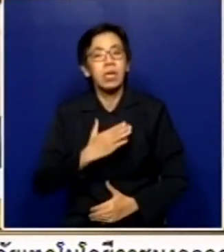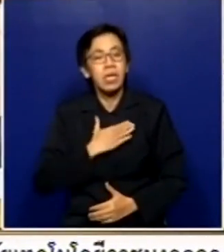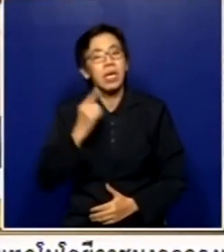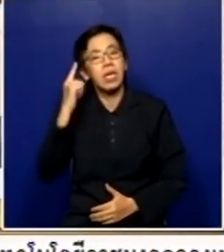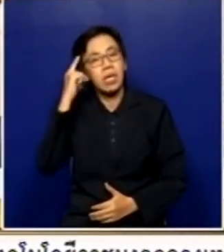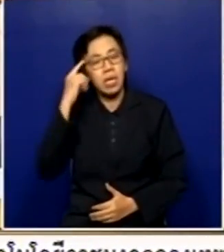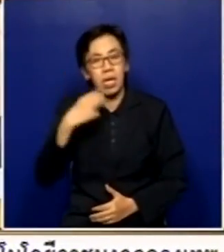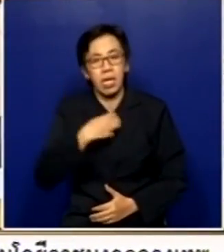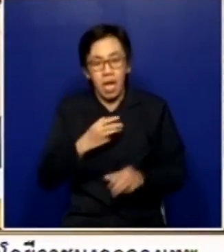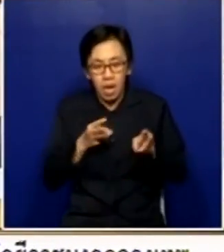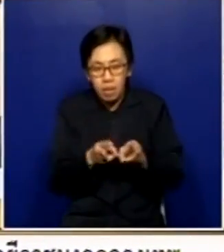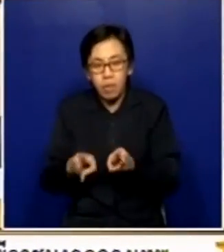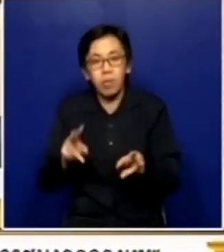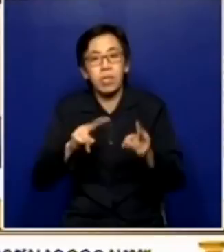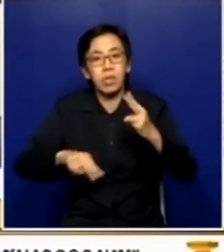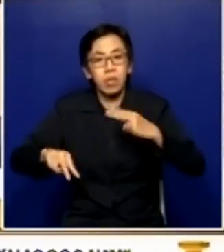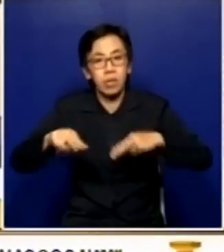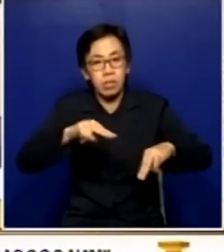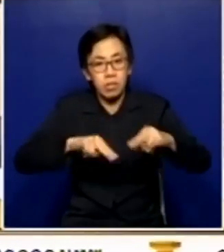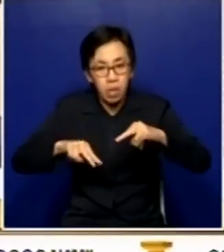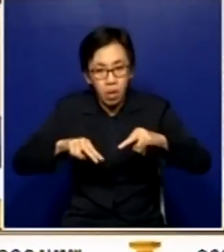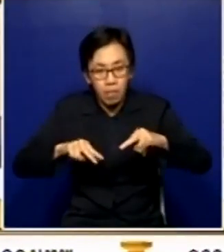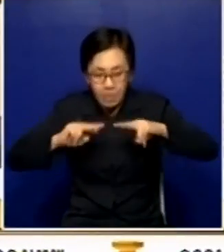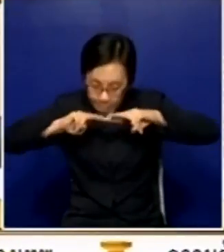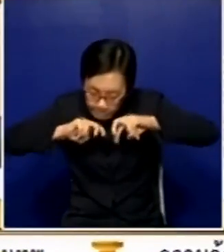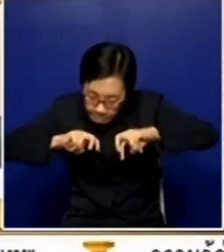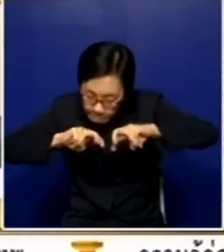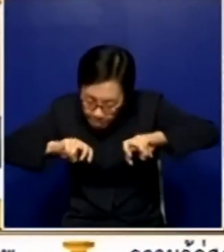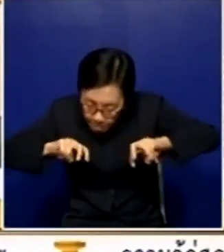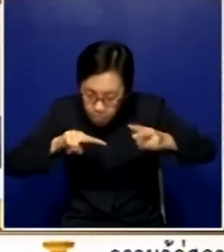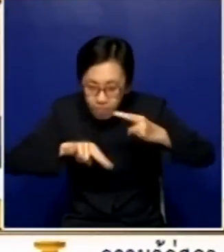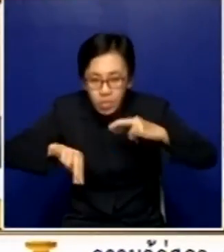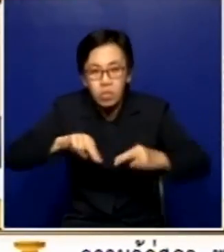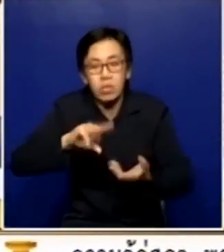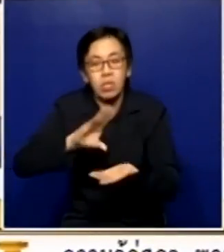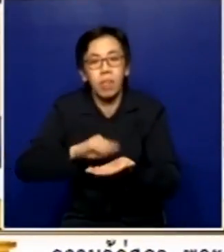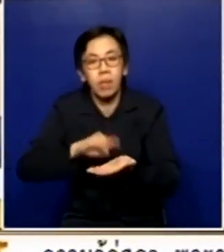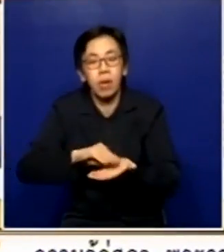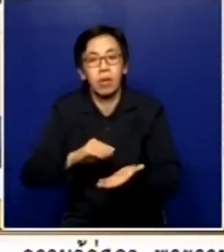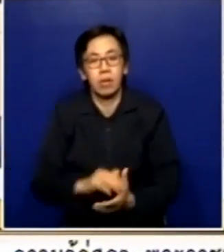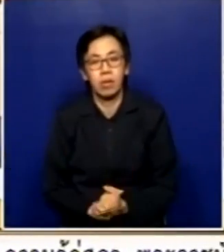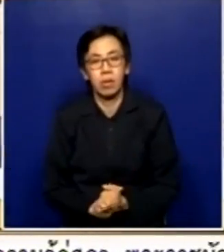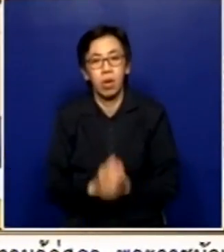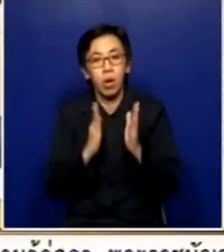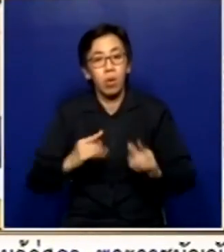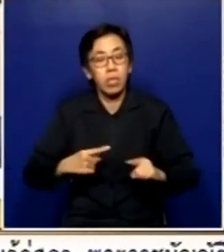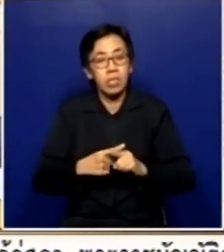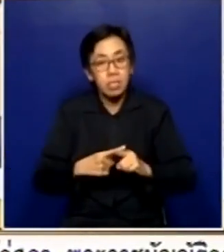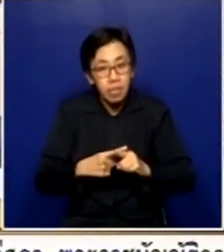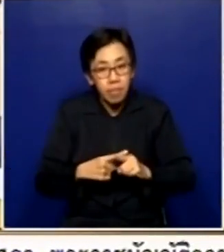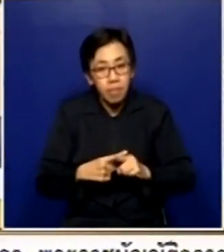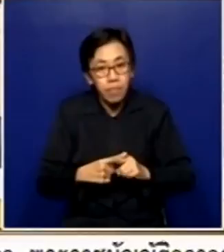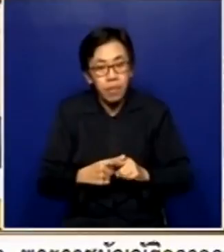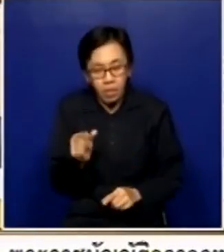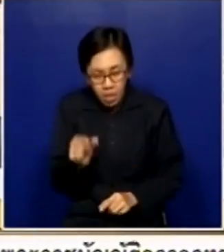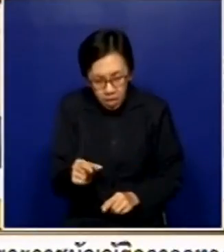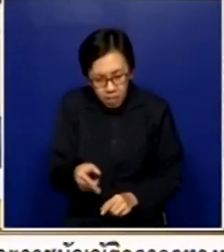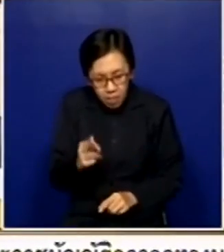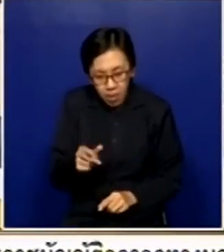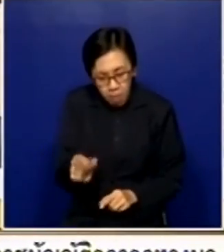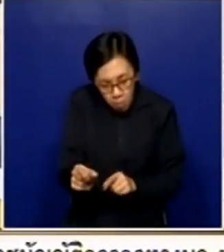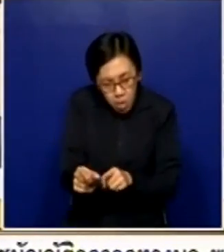ตรวจสอบสืบสวนหาข้อเท็จจริงคนที่บาดเจ็บปลอกกระสุนที่พบ